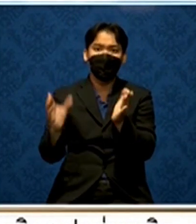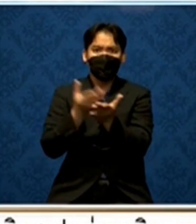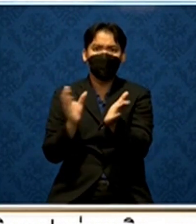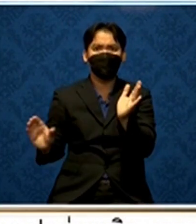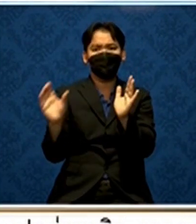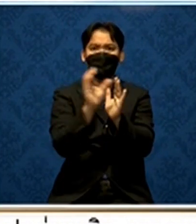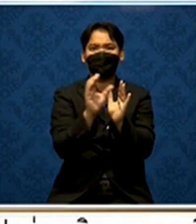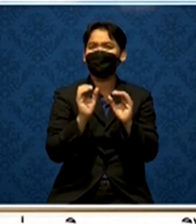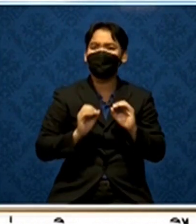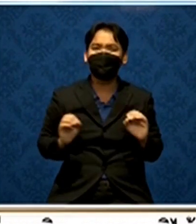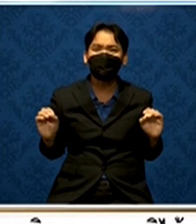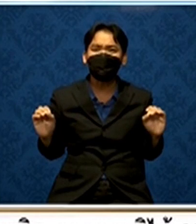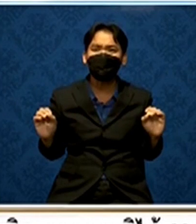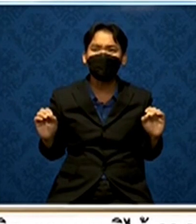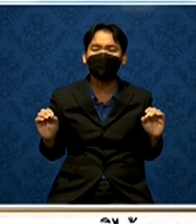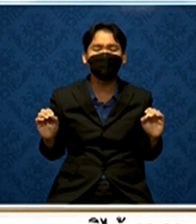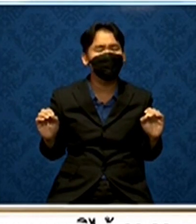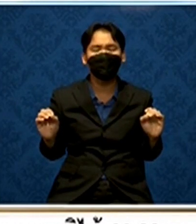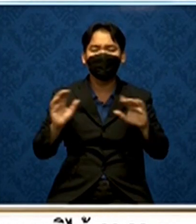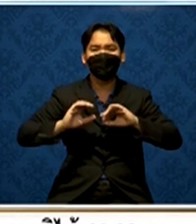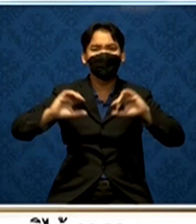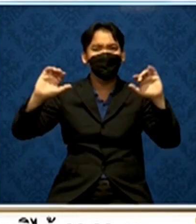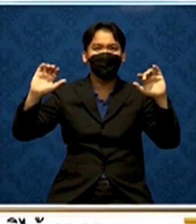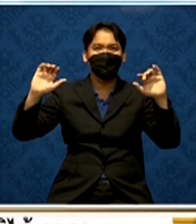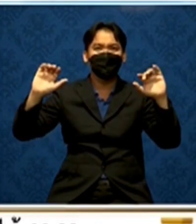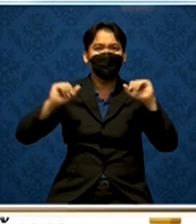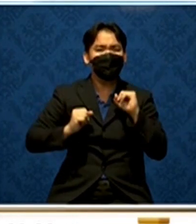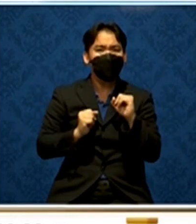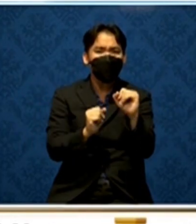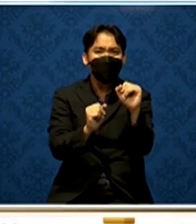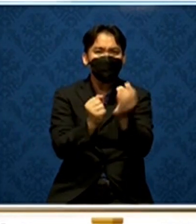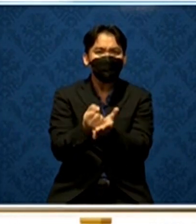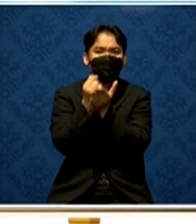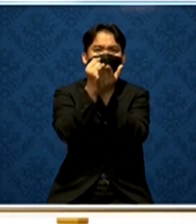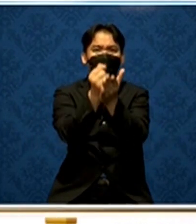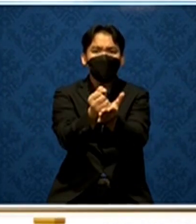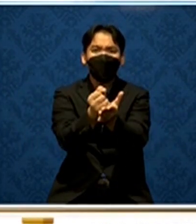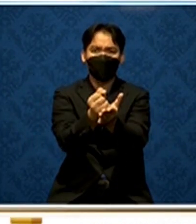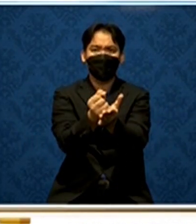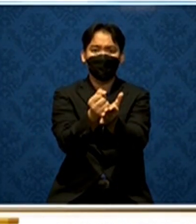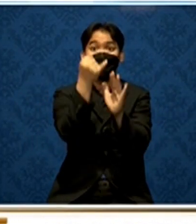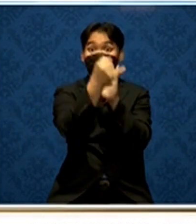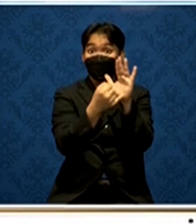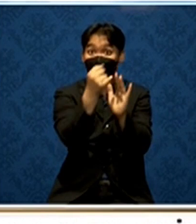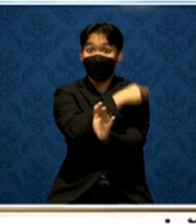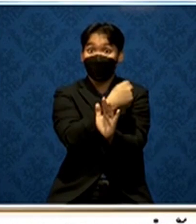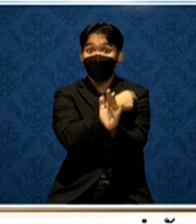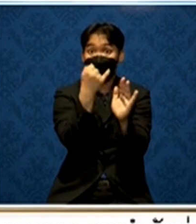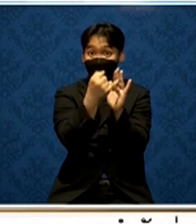นี่คือสิ่งที่รัฐบาลไม่มีประเด็นในการที่จะพยายามช่วยบุคลากรทางการแพทย์สำหรับงบประมาณปี66ครับ